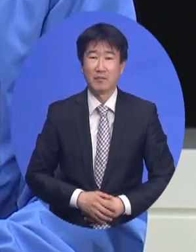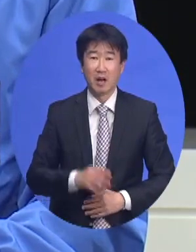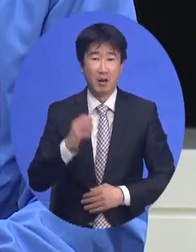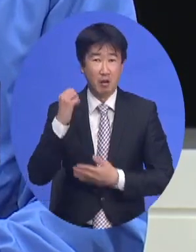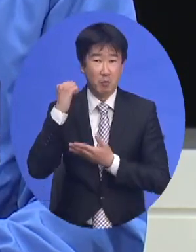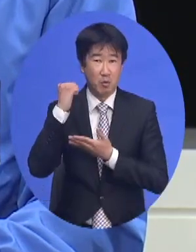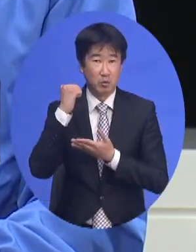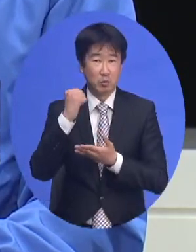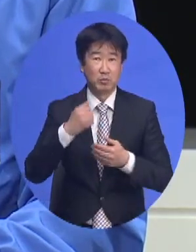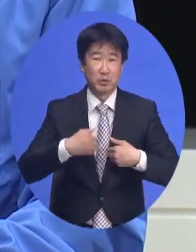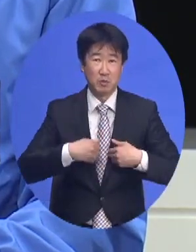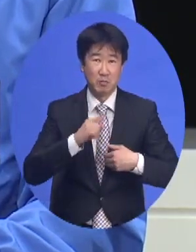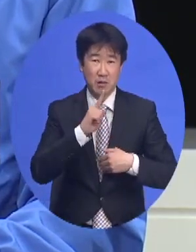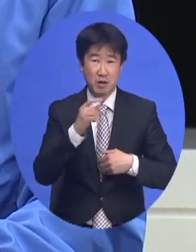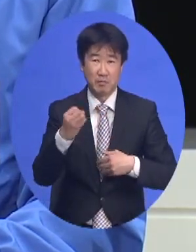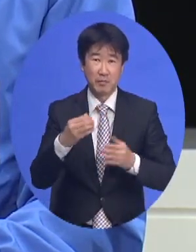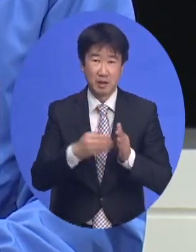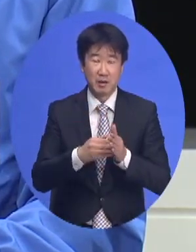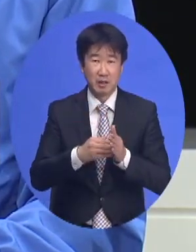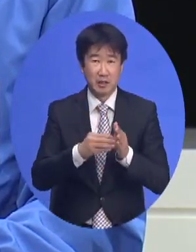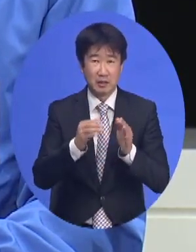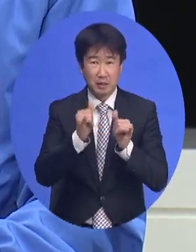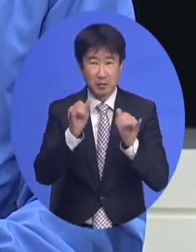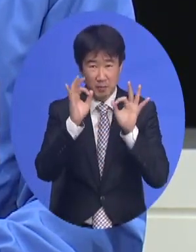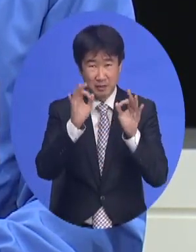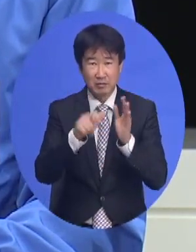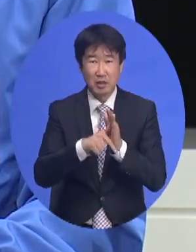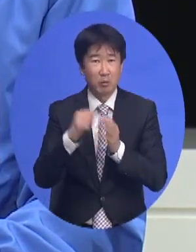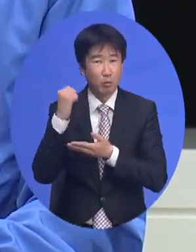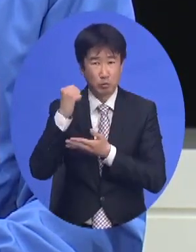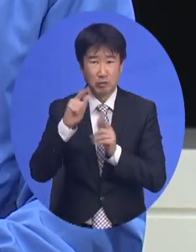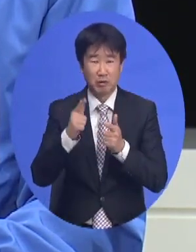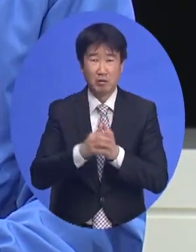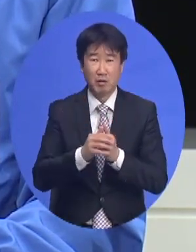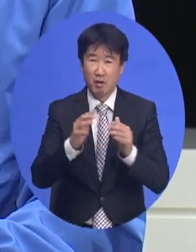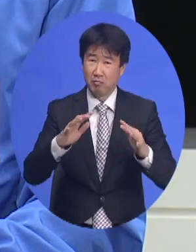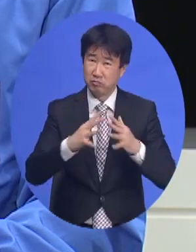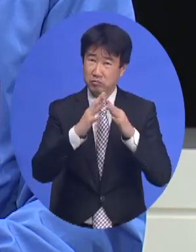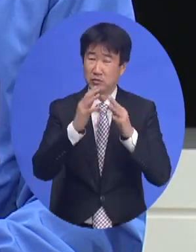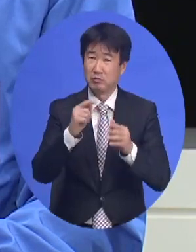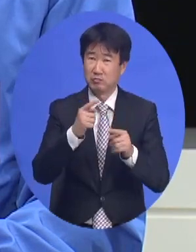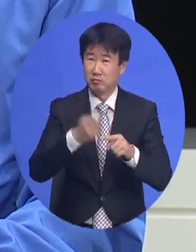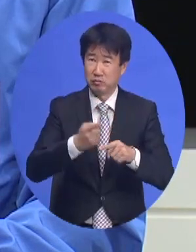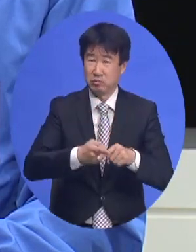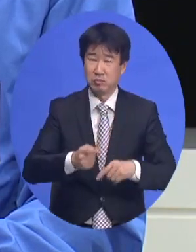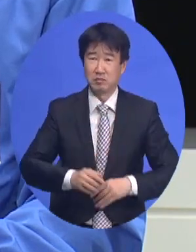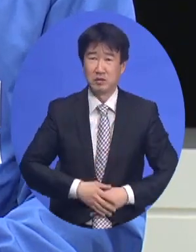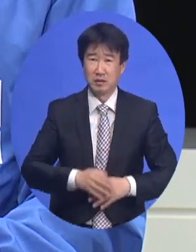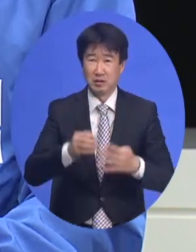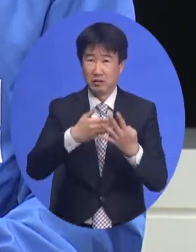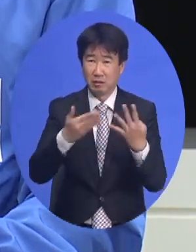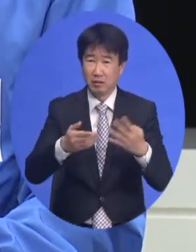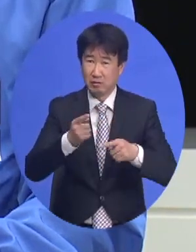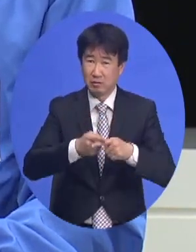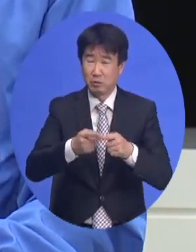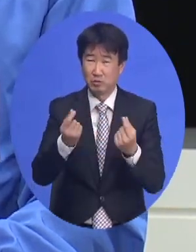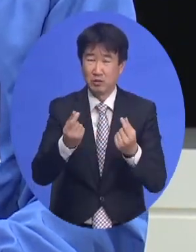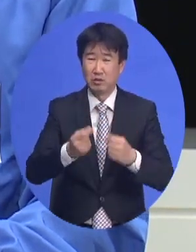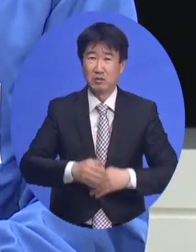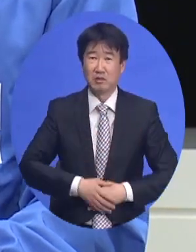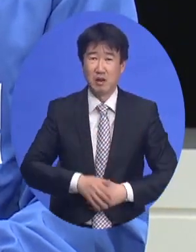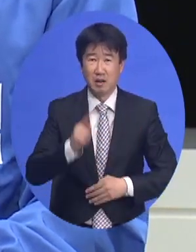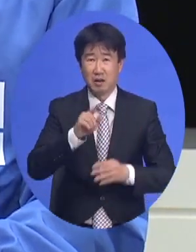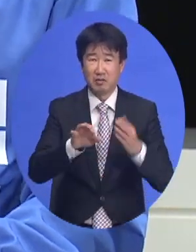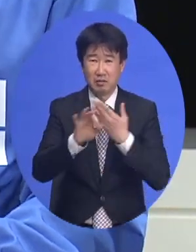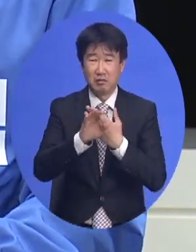보존도 해야 된다고 하는데 유권자들이 봤을 때 보존이 아닌 거예요. 건설인 거예요. 건설. 4대강 건설. 4대강 건설이에요. 근데 하나만